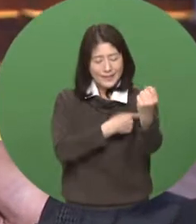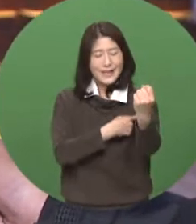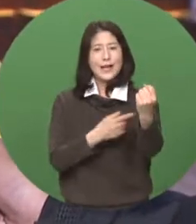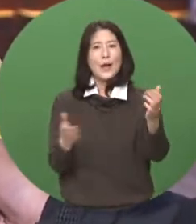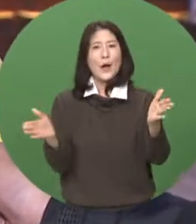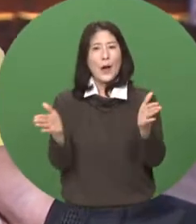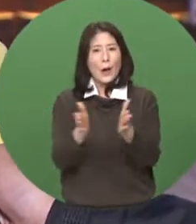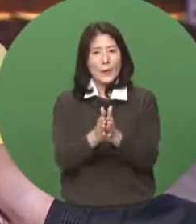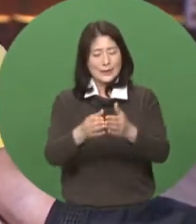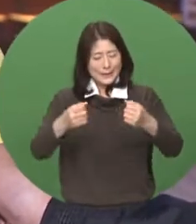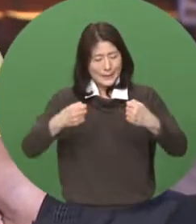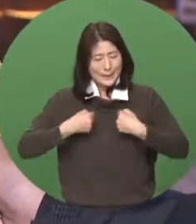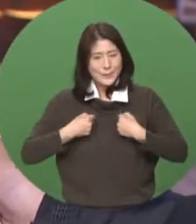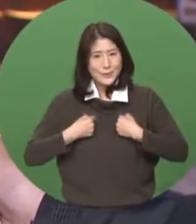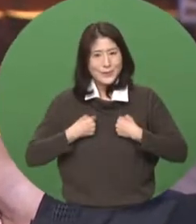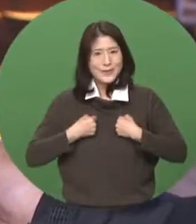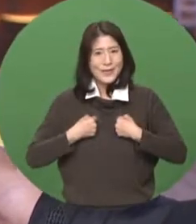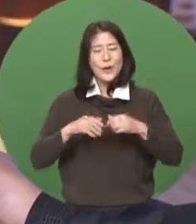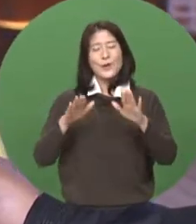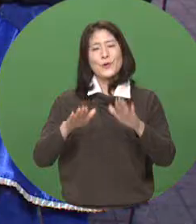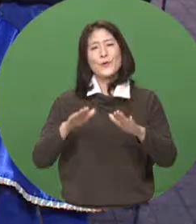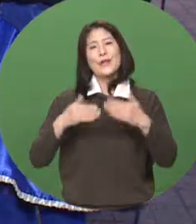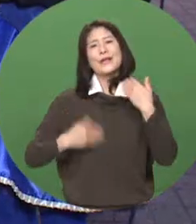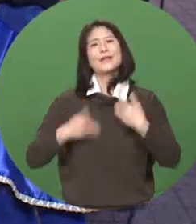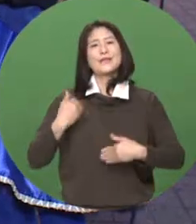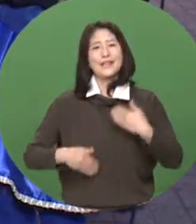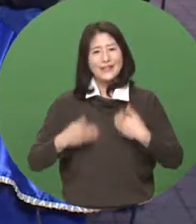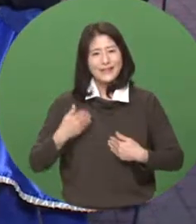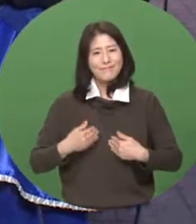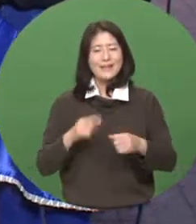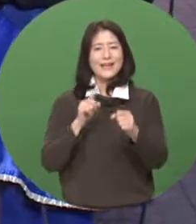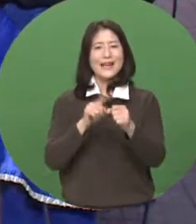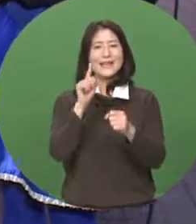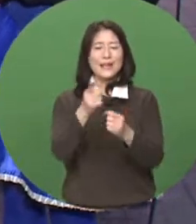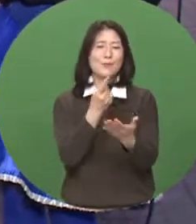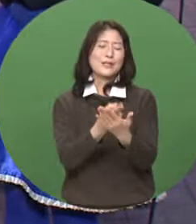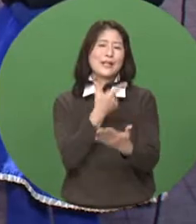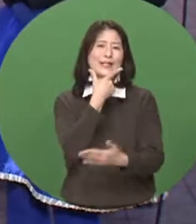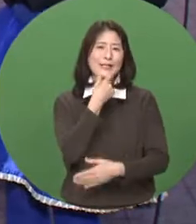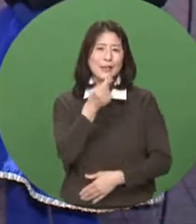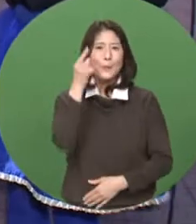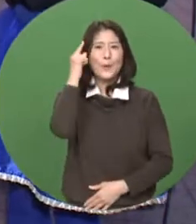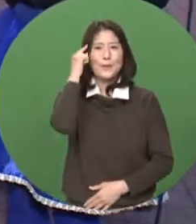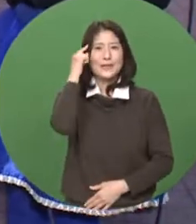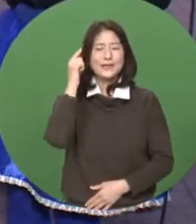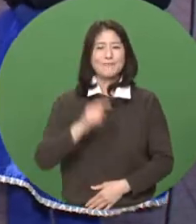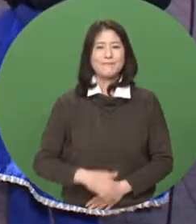感がすごく生まれてすごく楽しかったです。来年もまた参加したいと思います。はい。